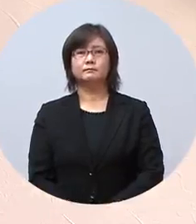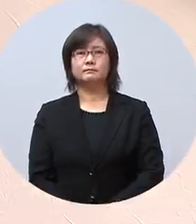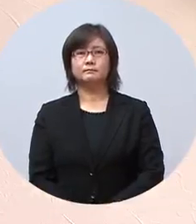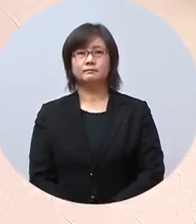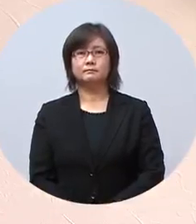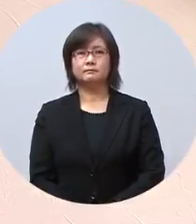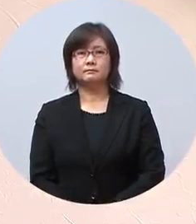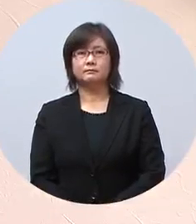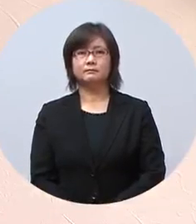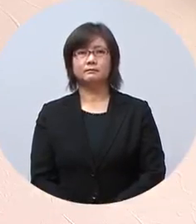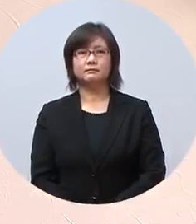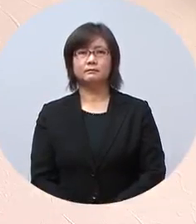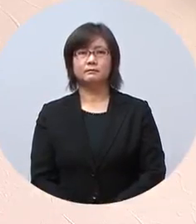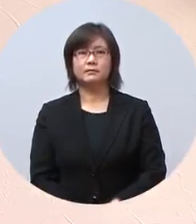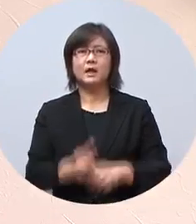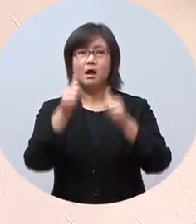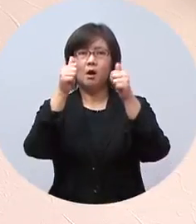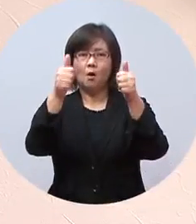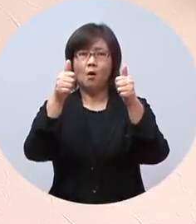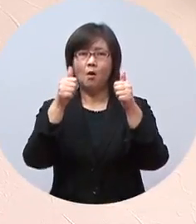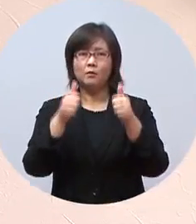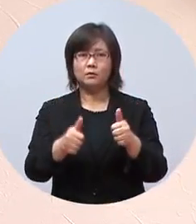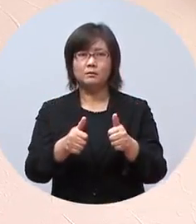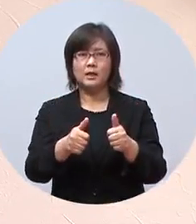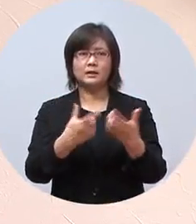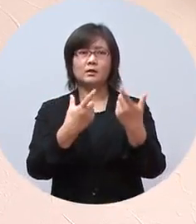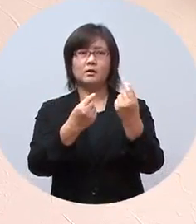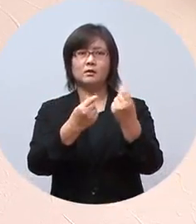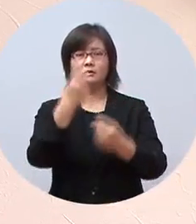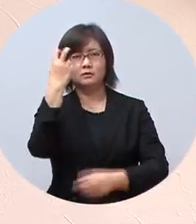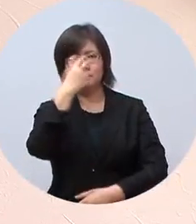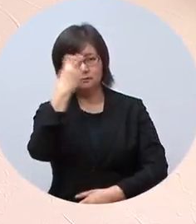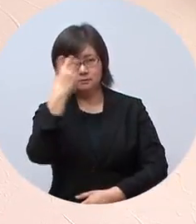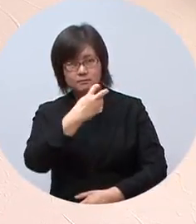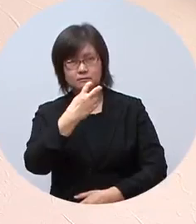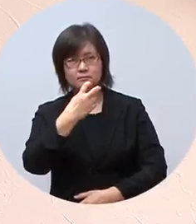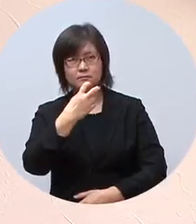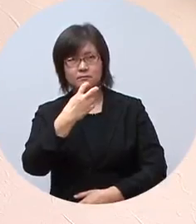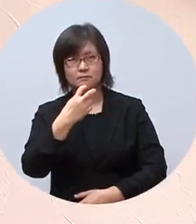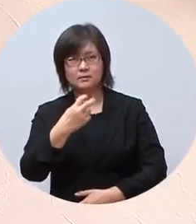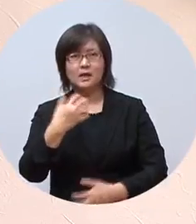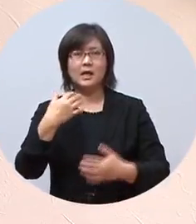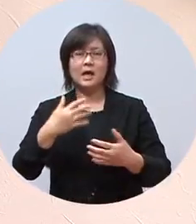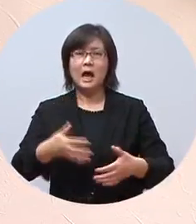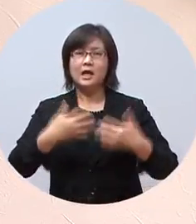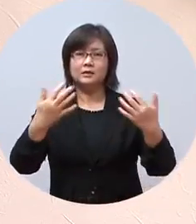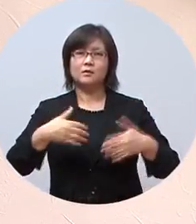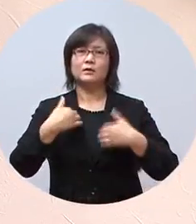ホームページをよくチェックしながら快適に春を満喫したいですね。